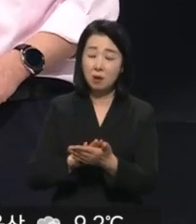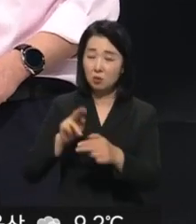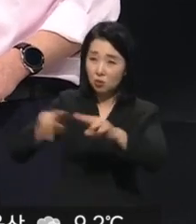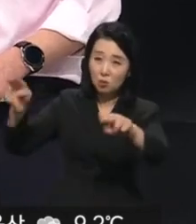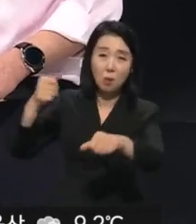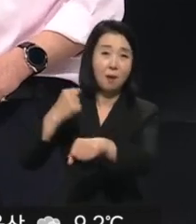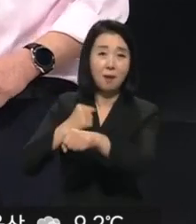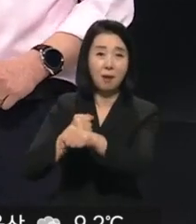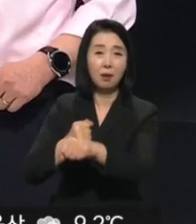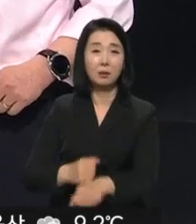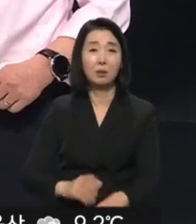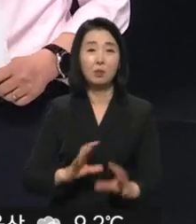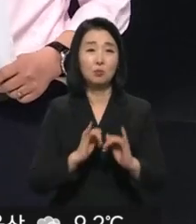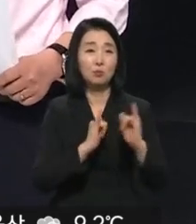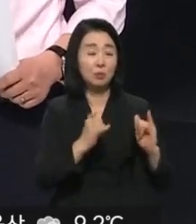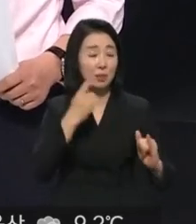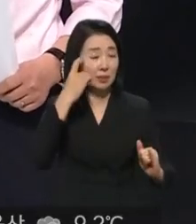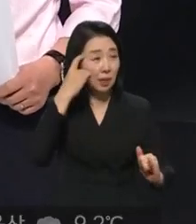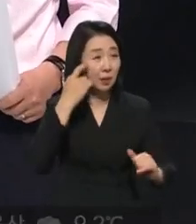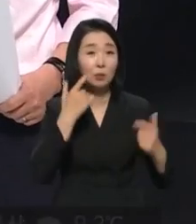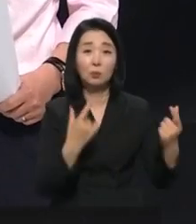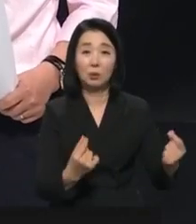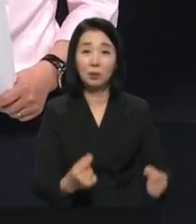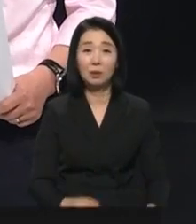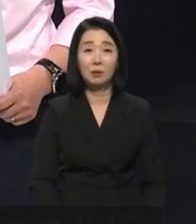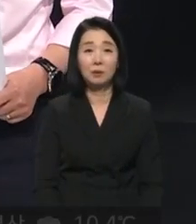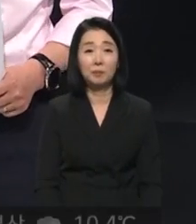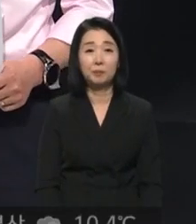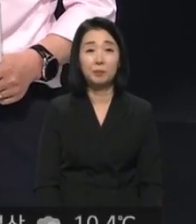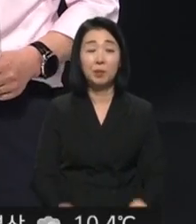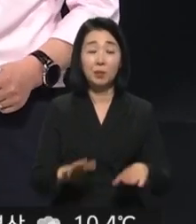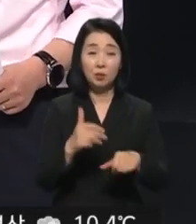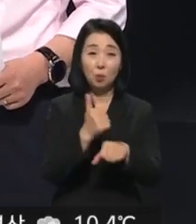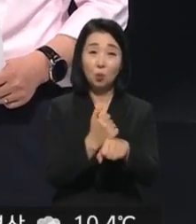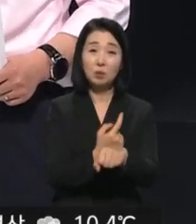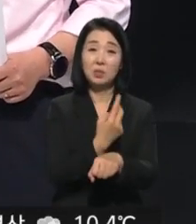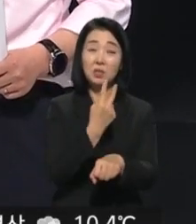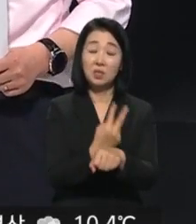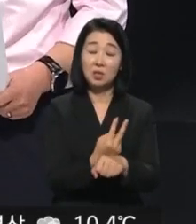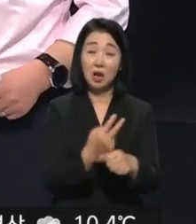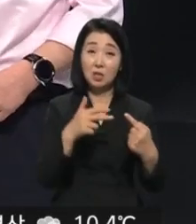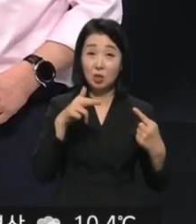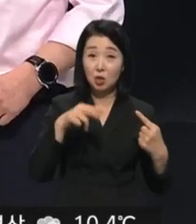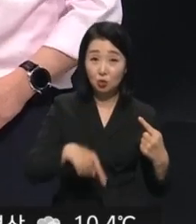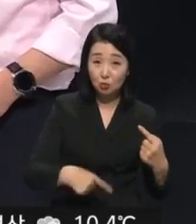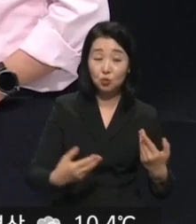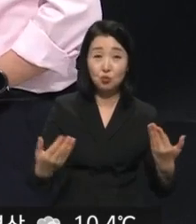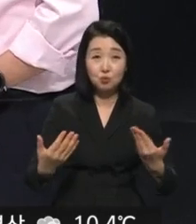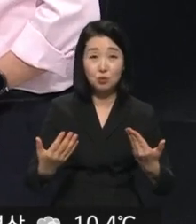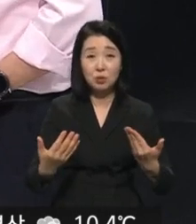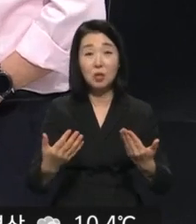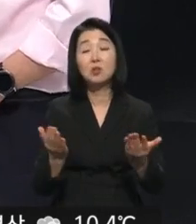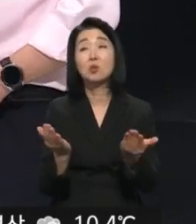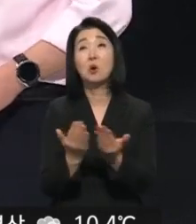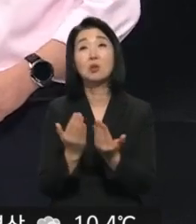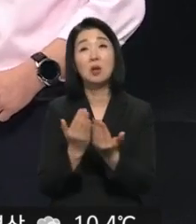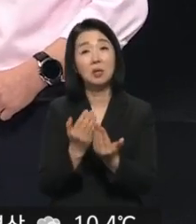요구했는데요. 국민 여론도 크게 다르지 않습니다. 현행 52시간 근무 체제, 적정하다는